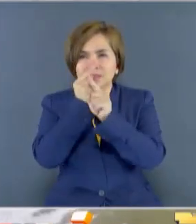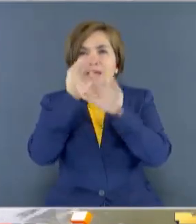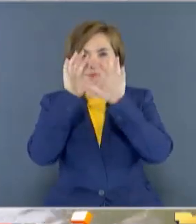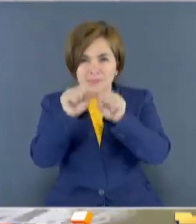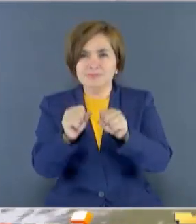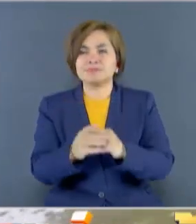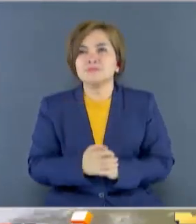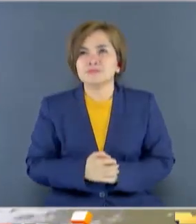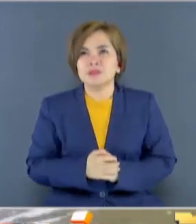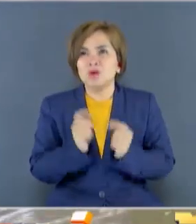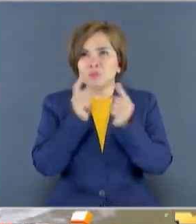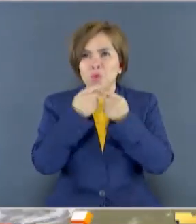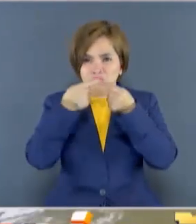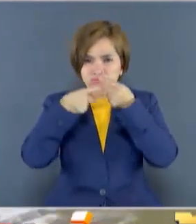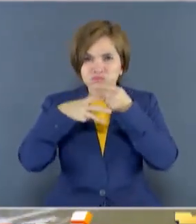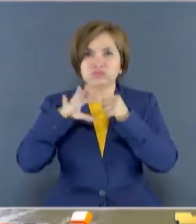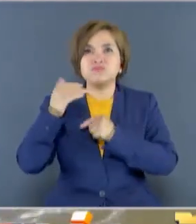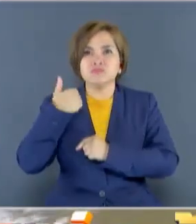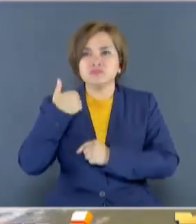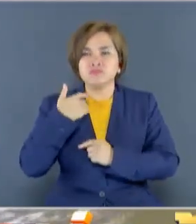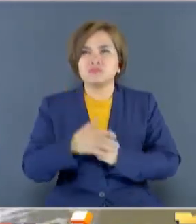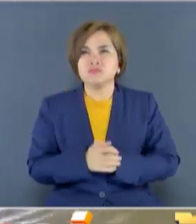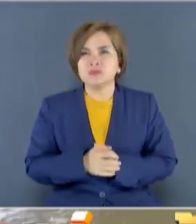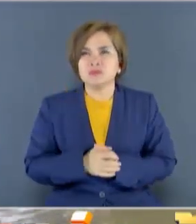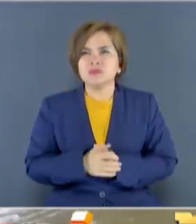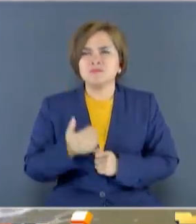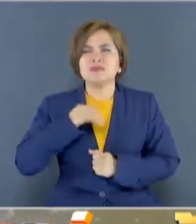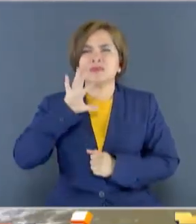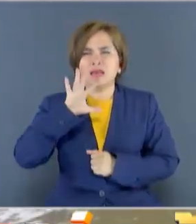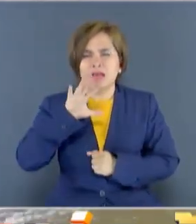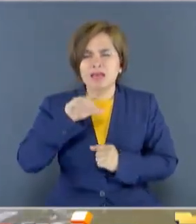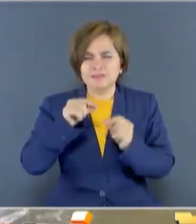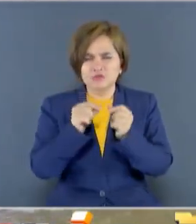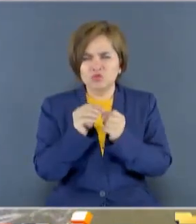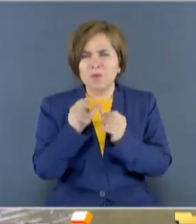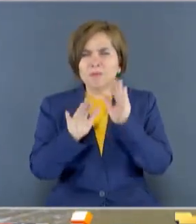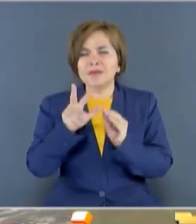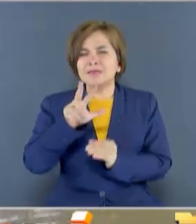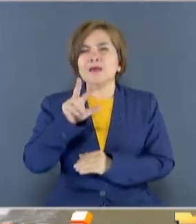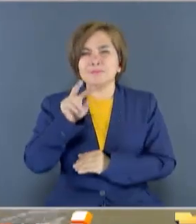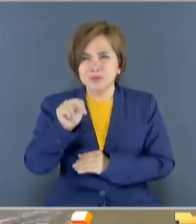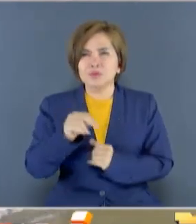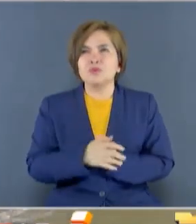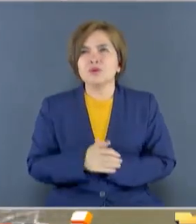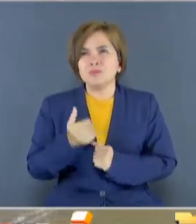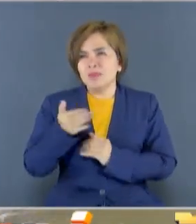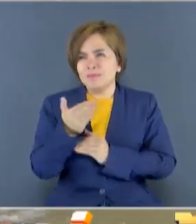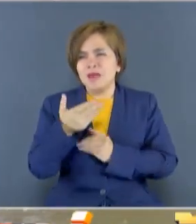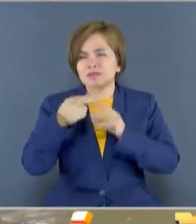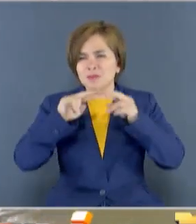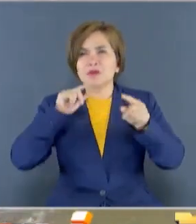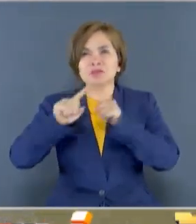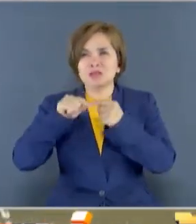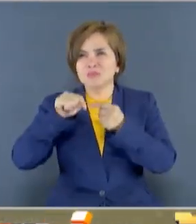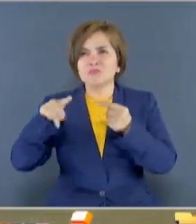นะครับปรากฏก็เจอฮะคุณผู้ชมฮะเจอปลาหมอคางดำ5ตัวขนาดประมาณ3นิ้วตอนนั้นส่วนใหญ่เป็นปลานิลปลากระดี่ปลาตะเพียน